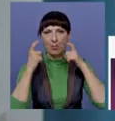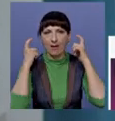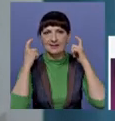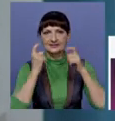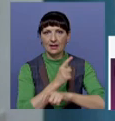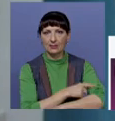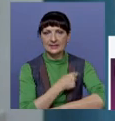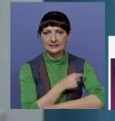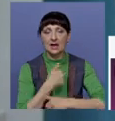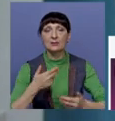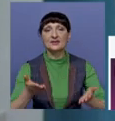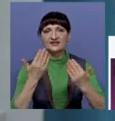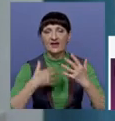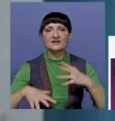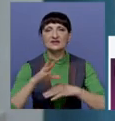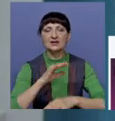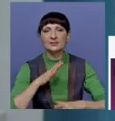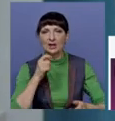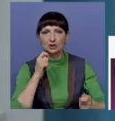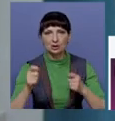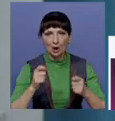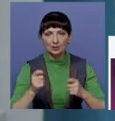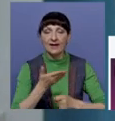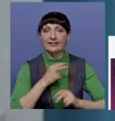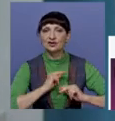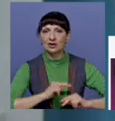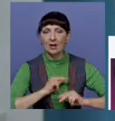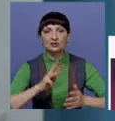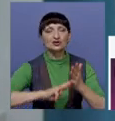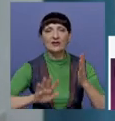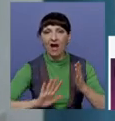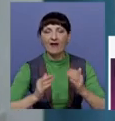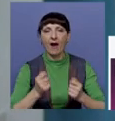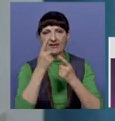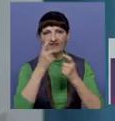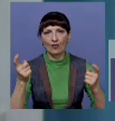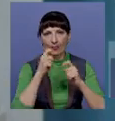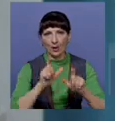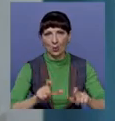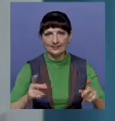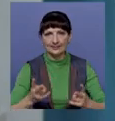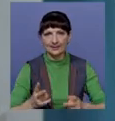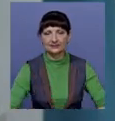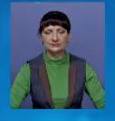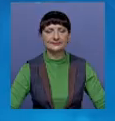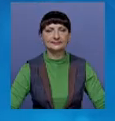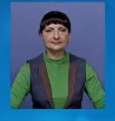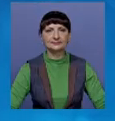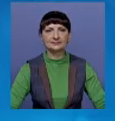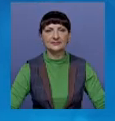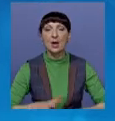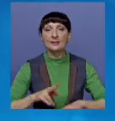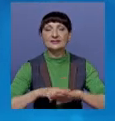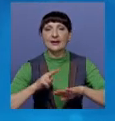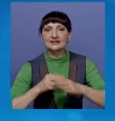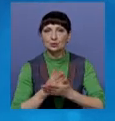медицинские маски. Мы призываем всех быть бдительными, и наша работа не штрафовать, а информировать граждан. В местной